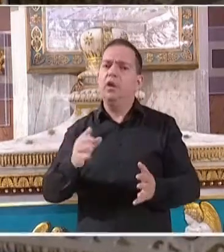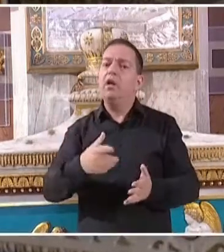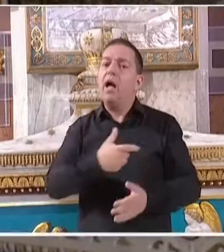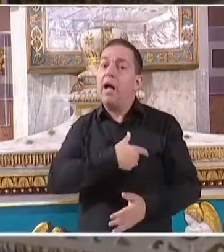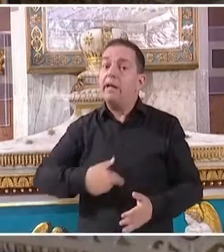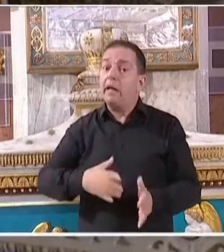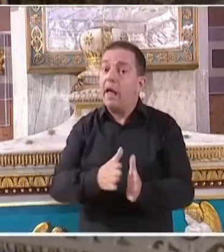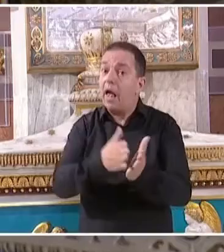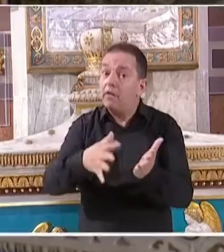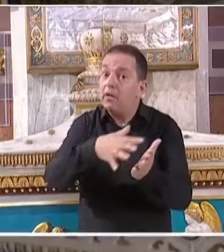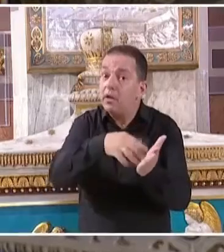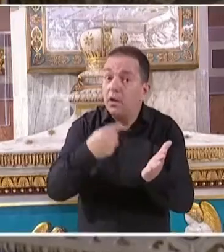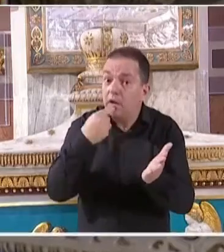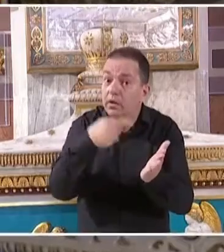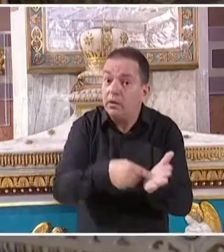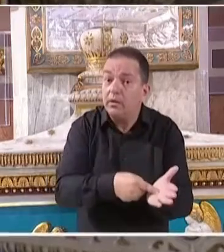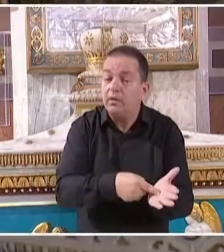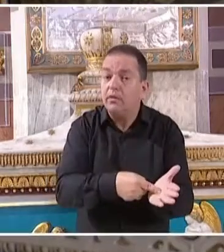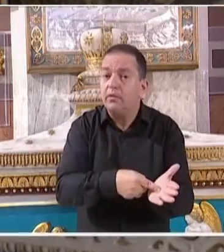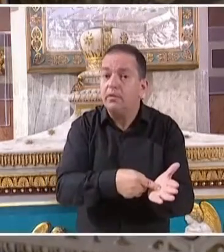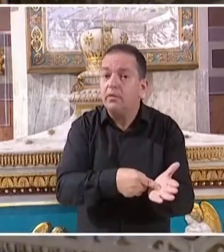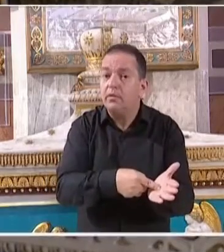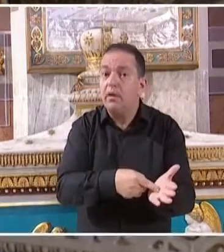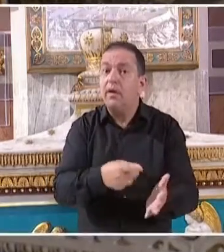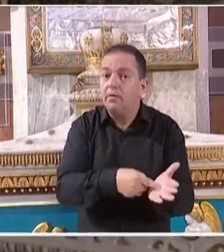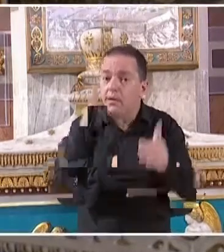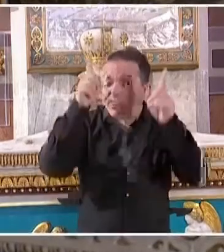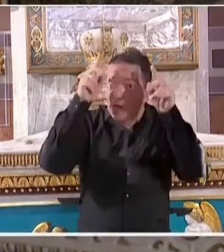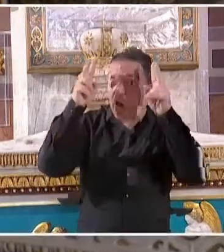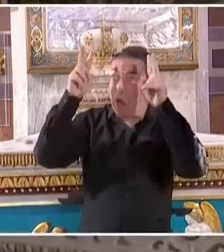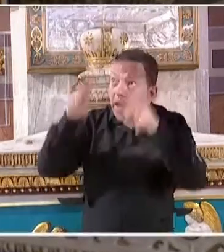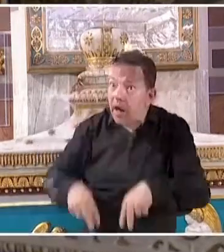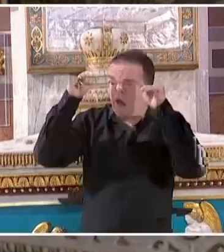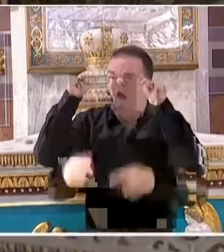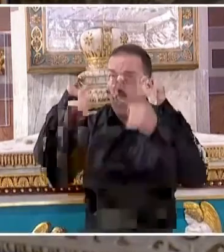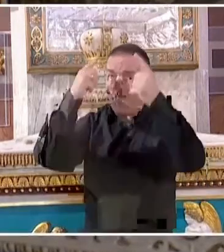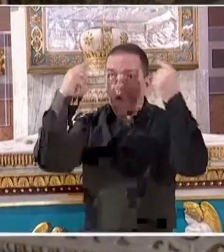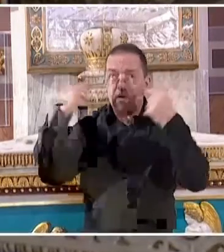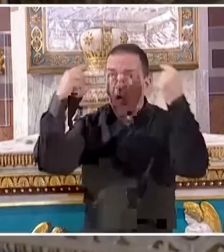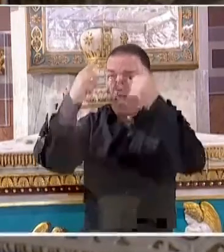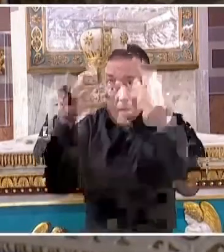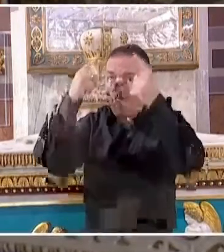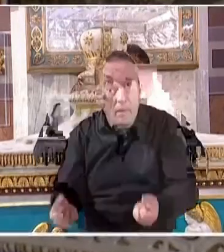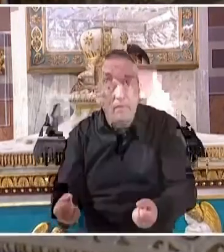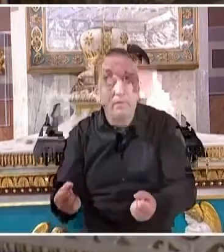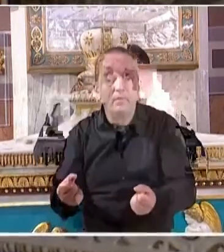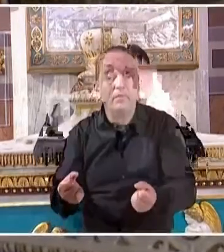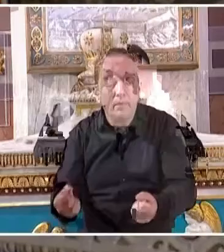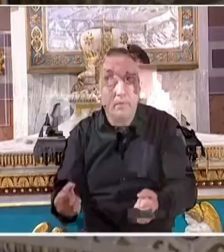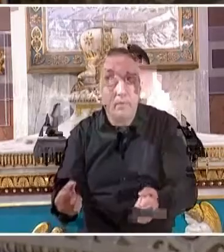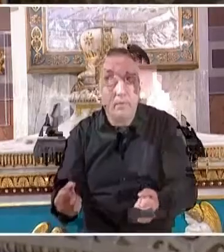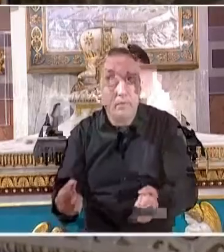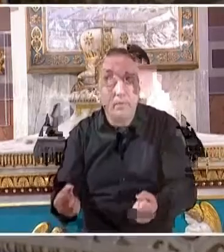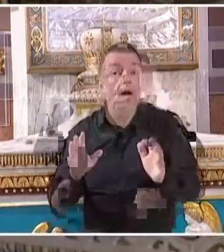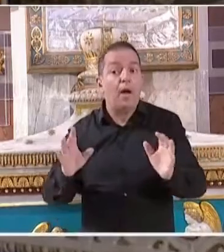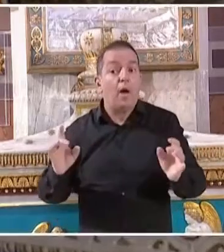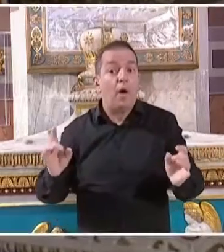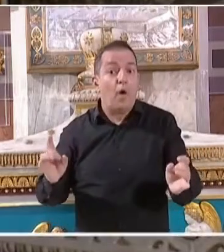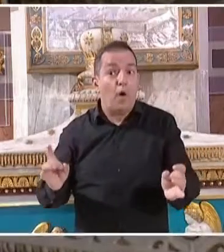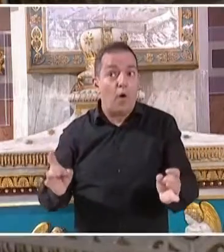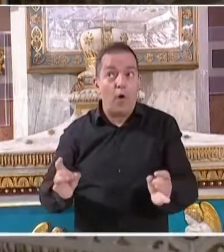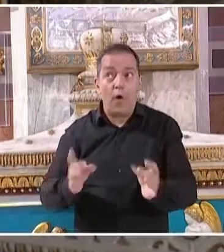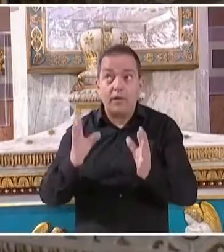Γραφή, και αναγνωρίζουν την παρουσία Του. Όμως, όχι μόνον δεν